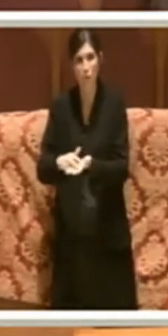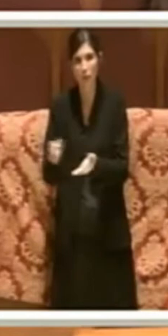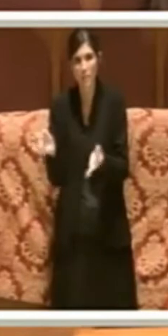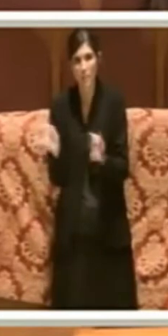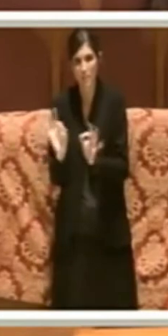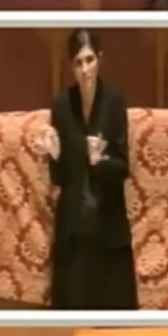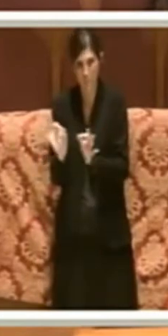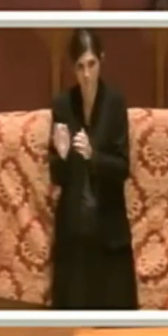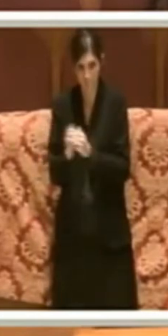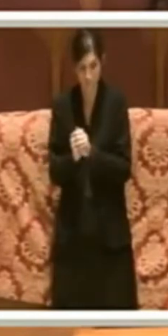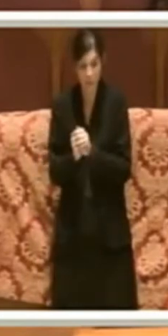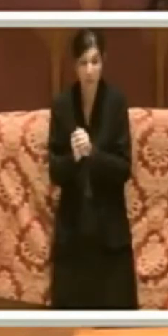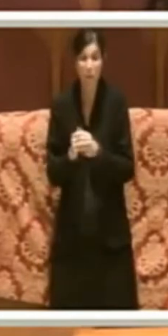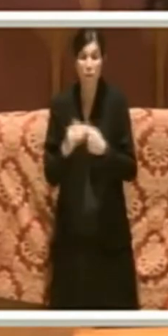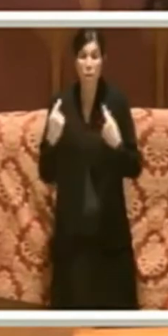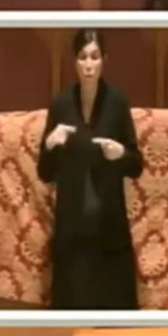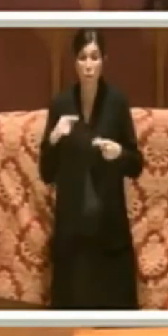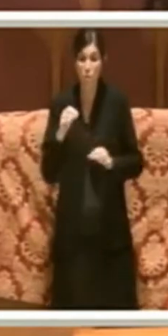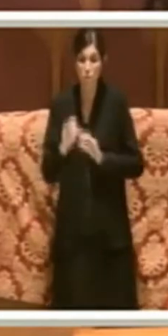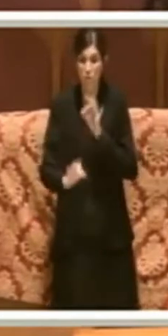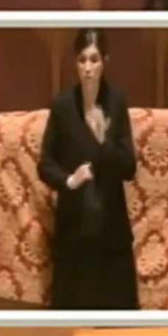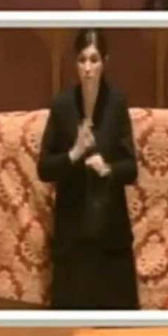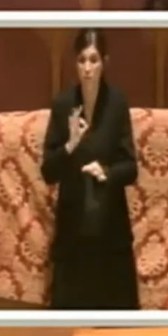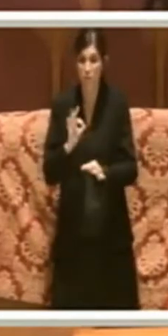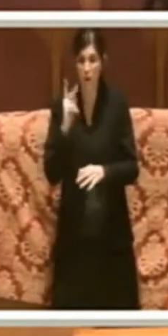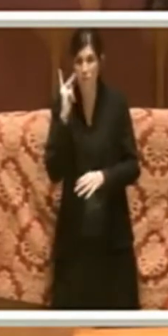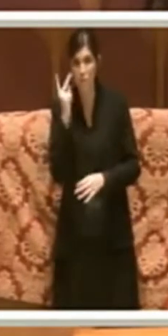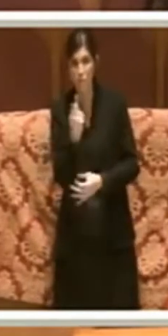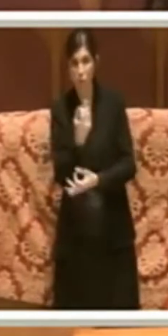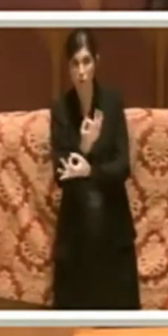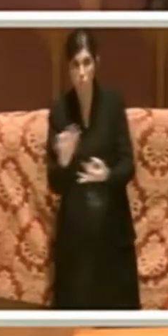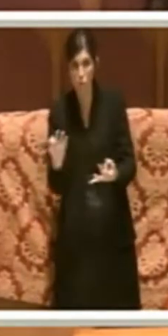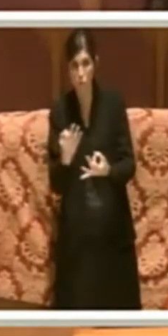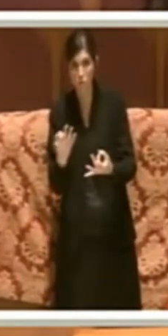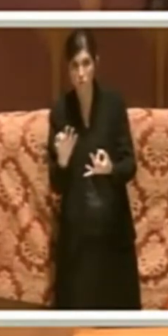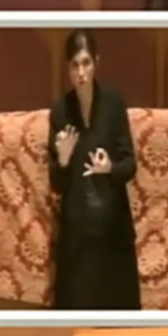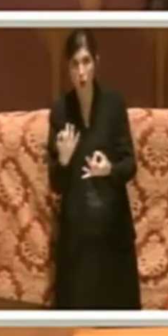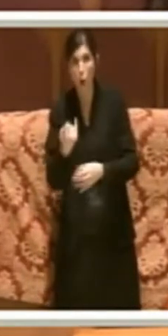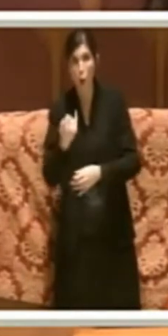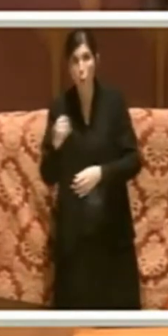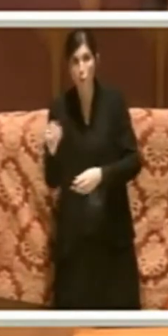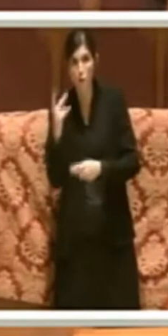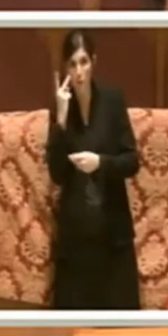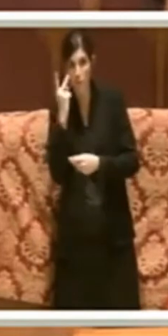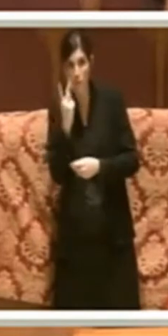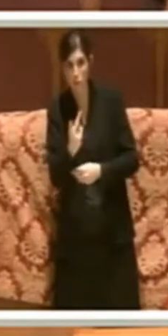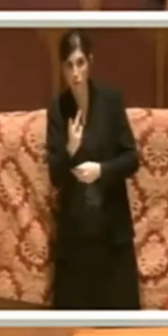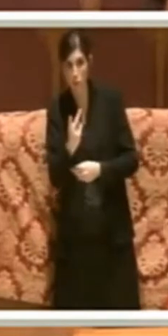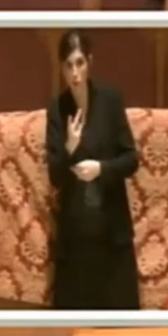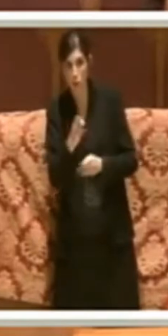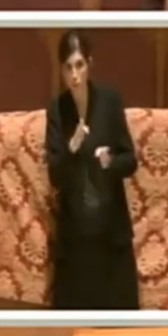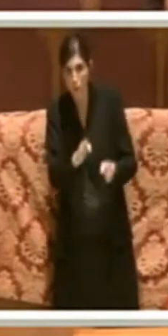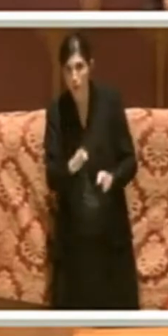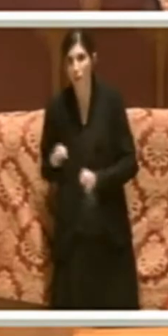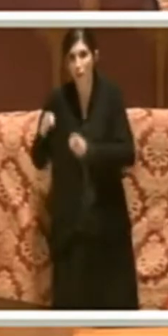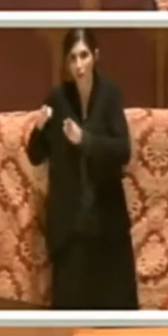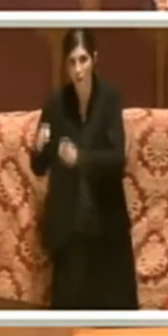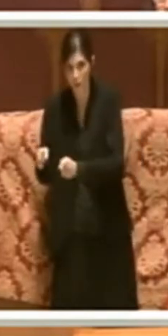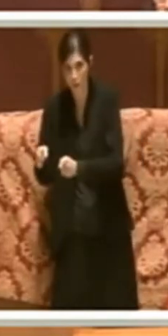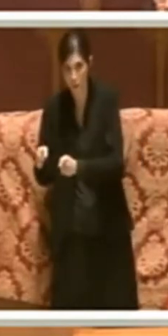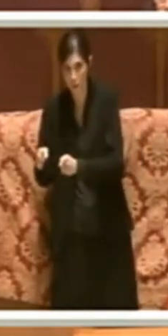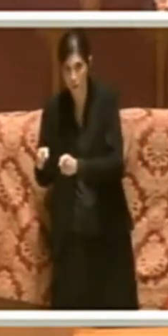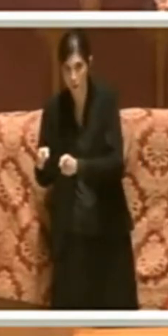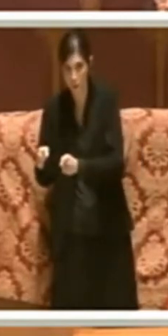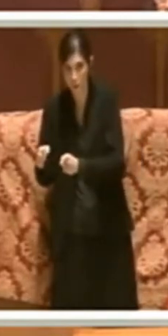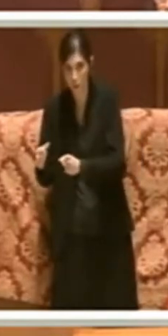spostare la visione corretta finale un pochino rispetto a quella che è